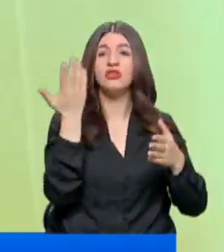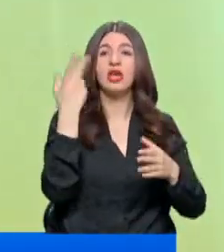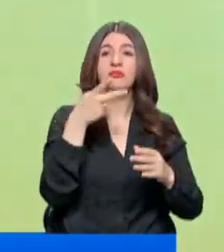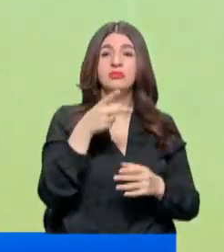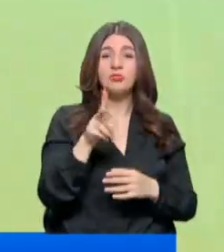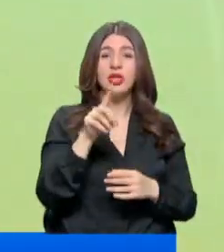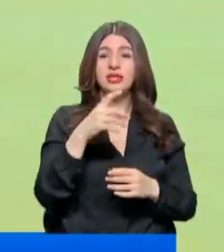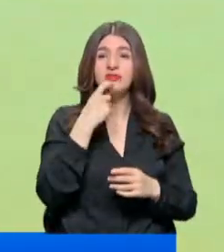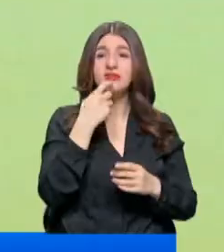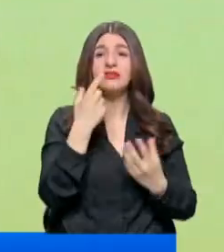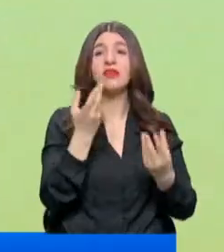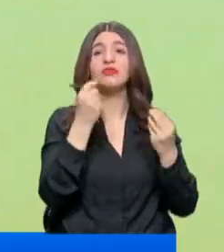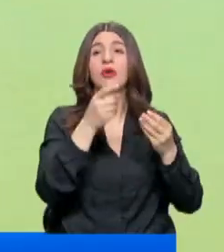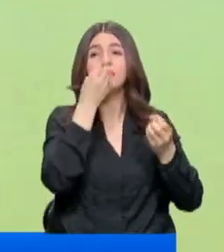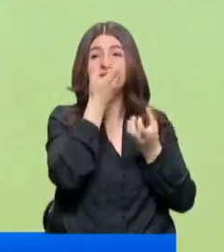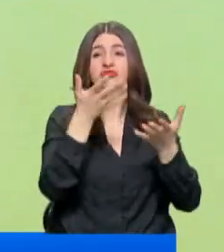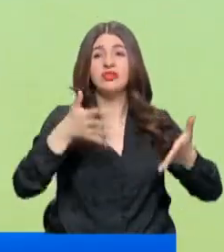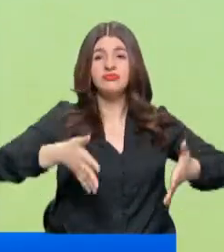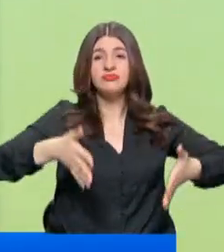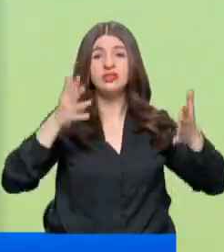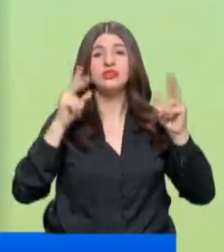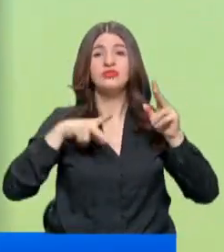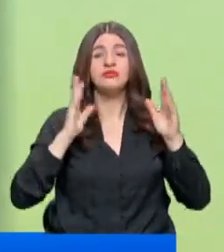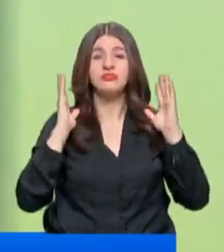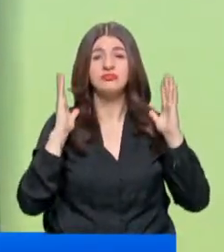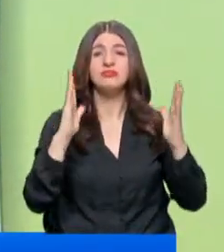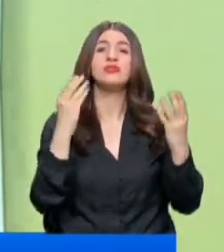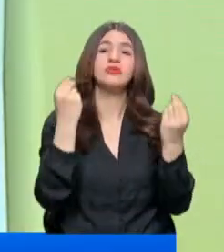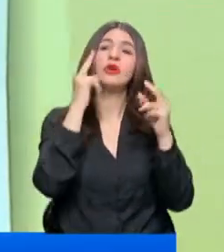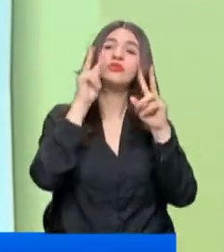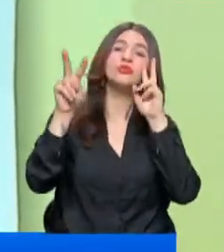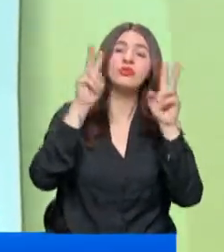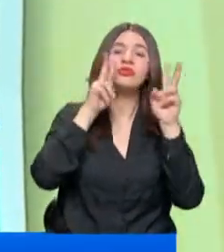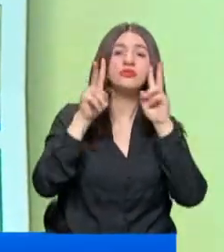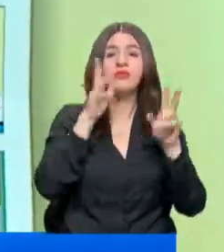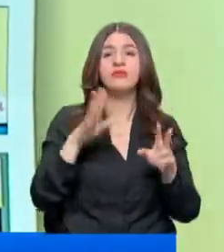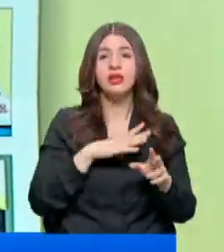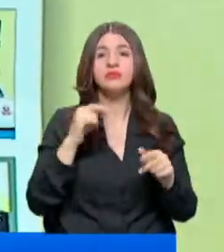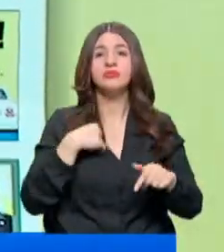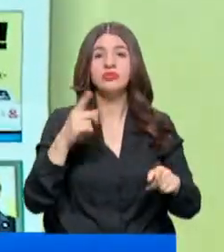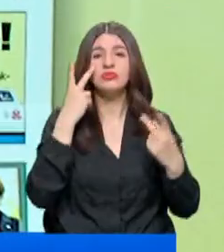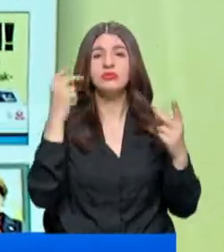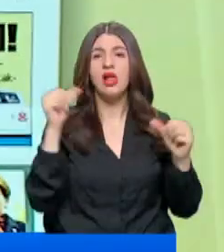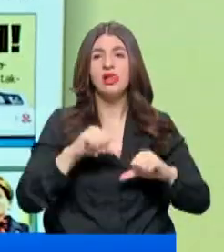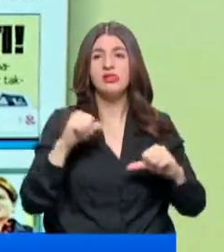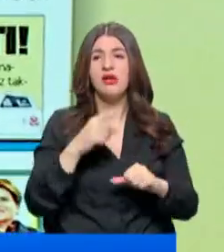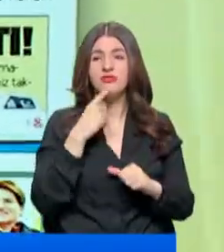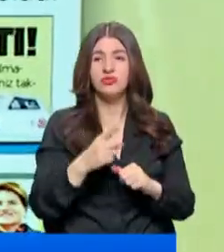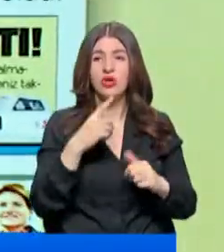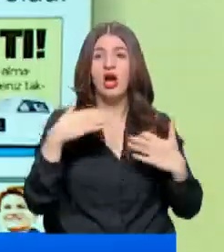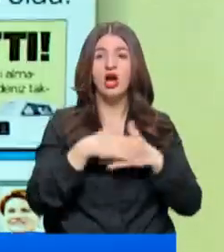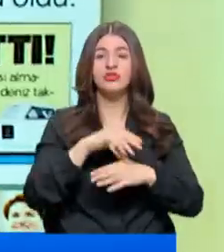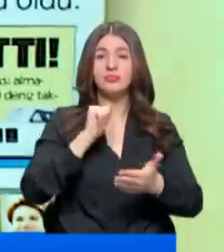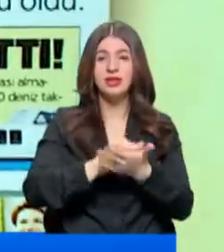2018 yılında Ne güzeldi o dikey Bahçeler yol kenarında Ne güzel böyle görüntüler vardı ama şimdi biz bunları göremiyoruz diyor